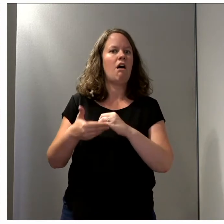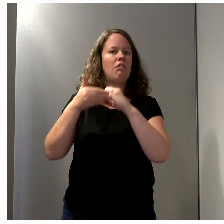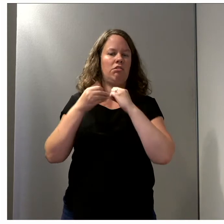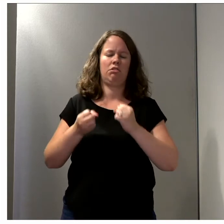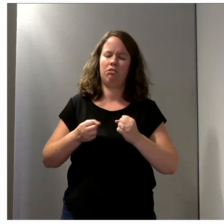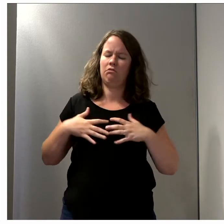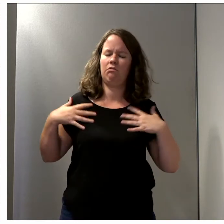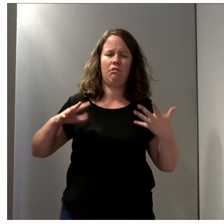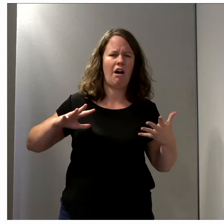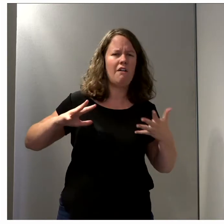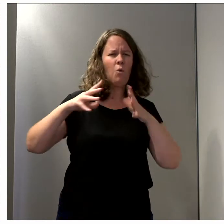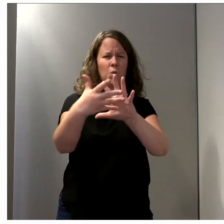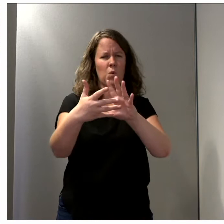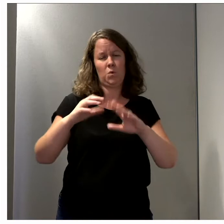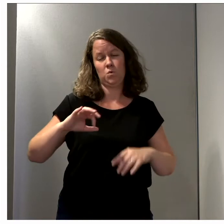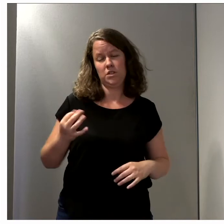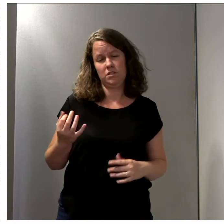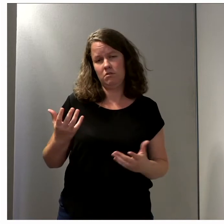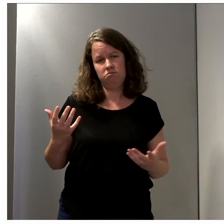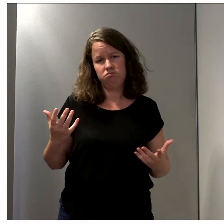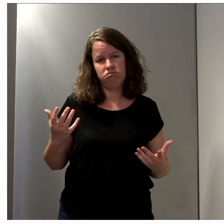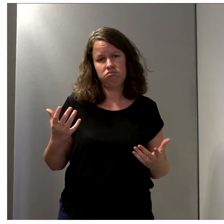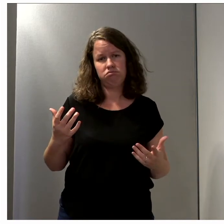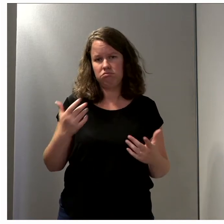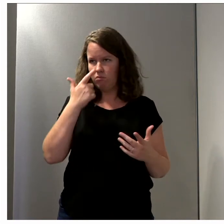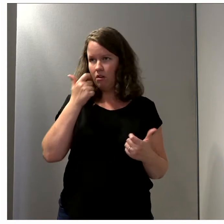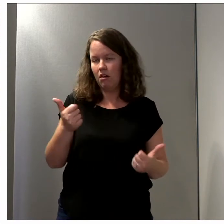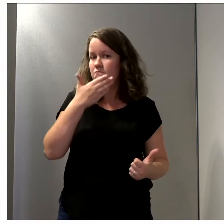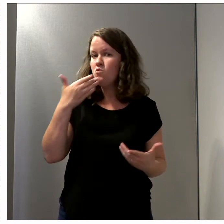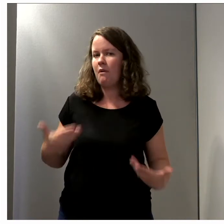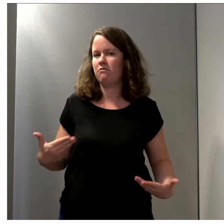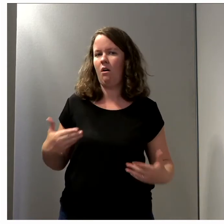fait évoluer avec niveau social